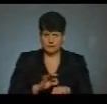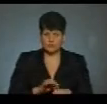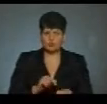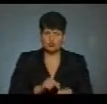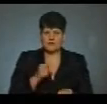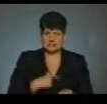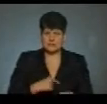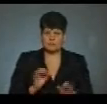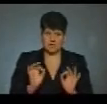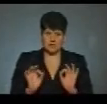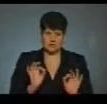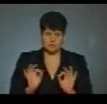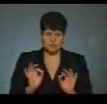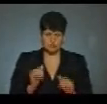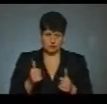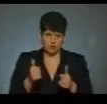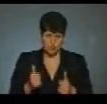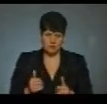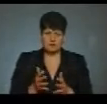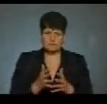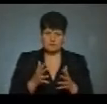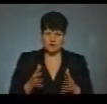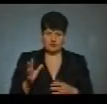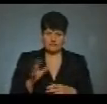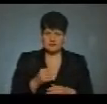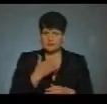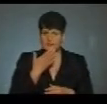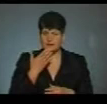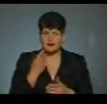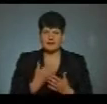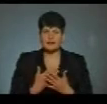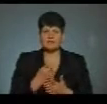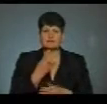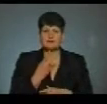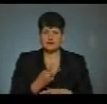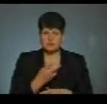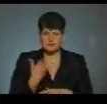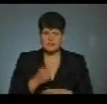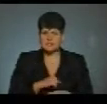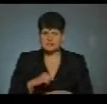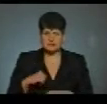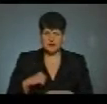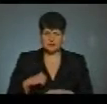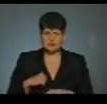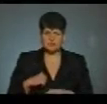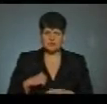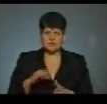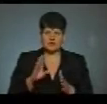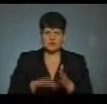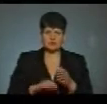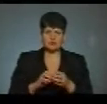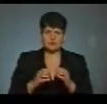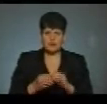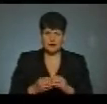В більшості, майже усіх, немає навіть симптомів. Найгострішою нашою